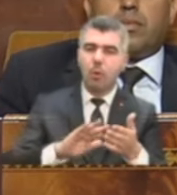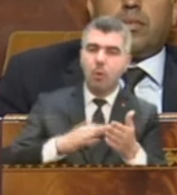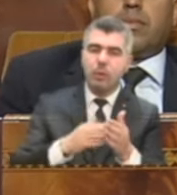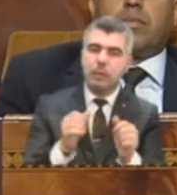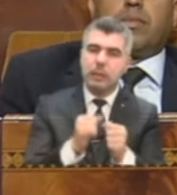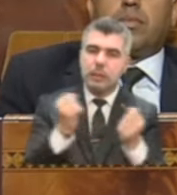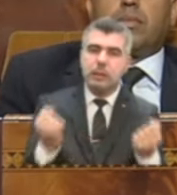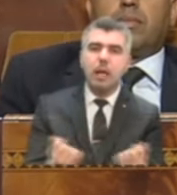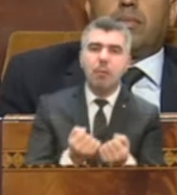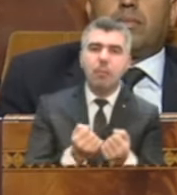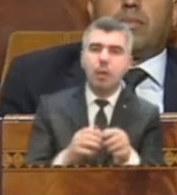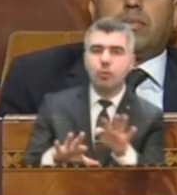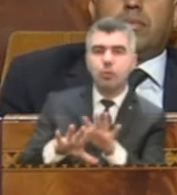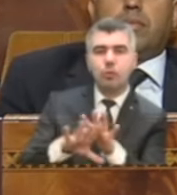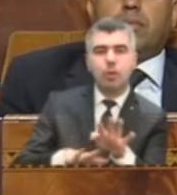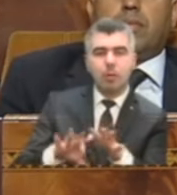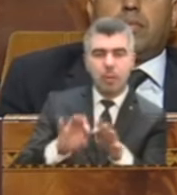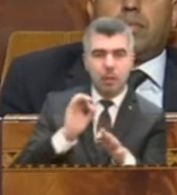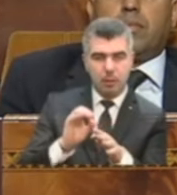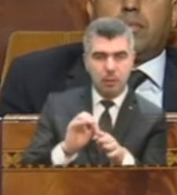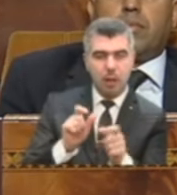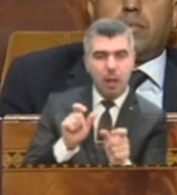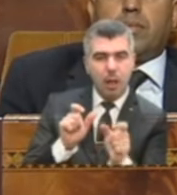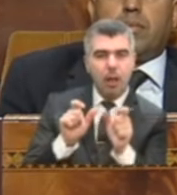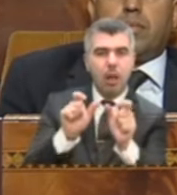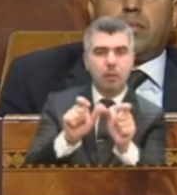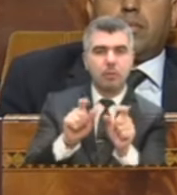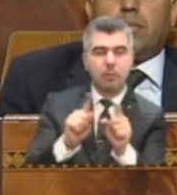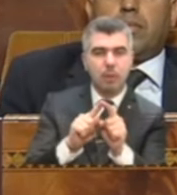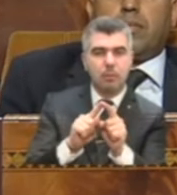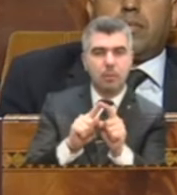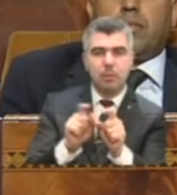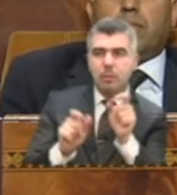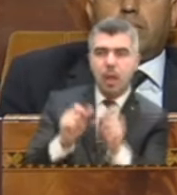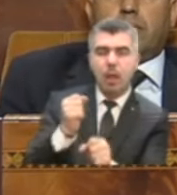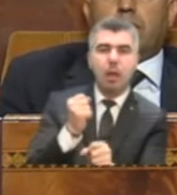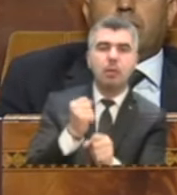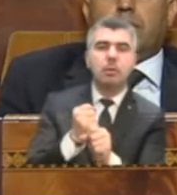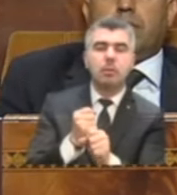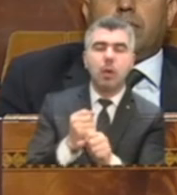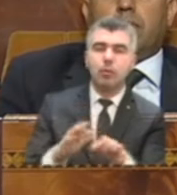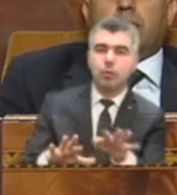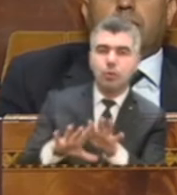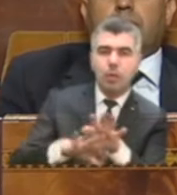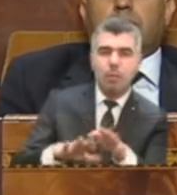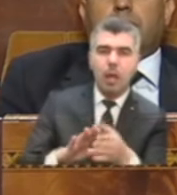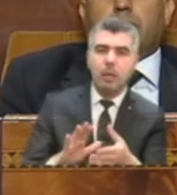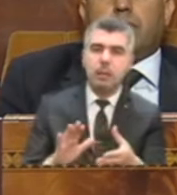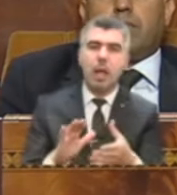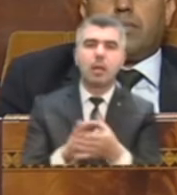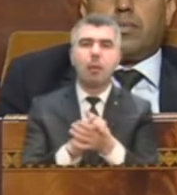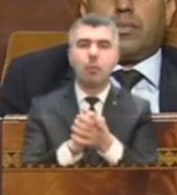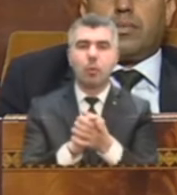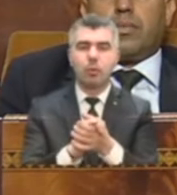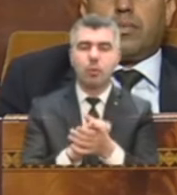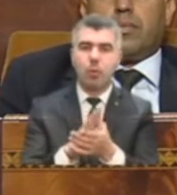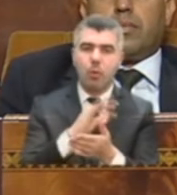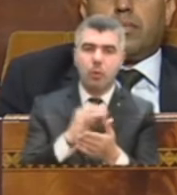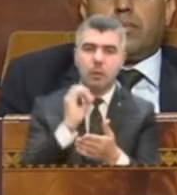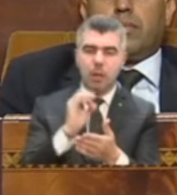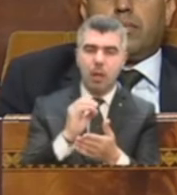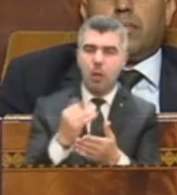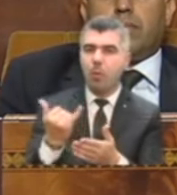التنمية والإدماج الاجتماعي عبر تكريس دور كل مؤسسة العامل في المجال الاجتماعي والتضامني وتقويتها